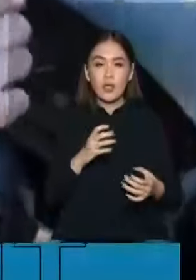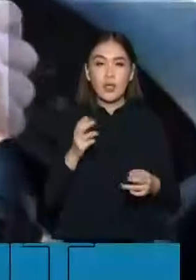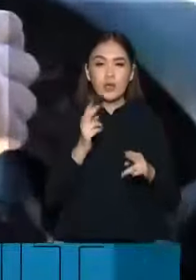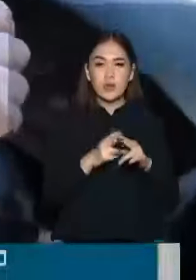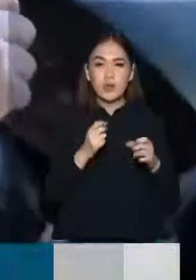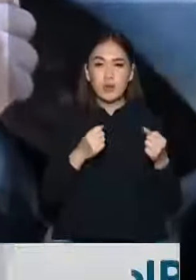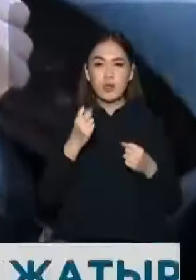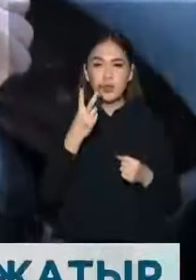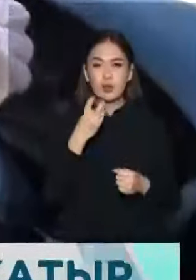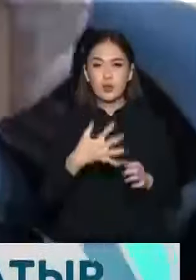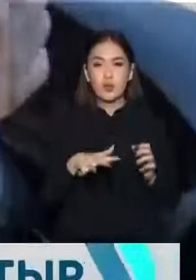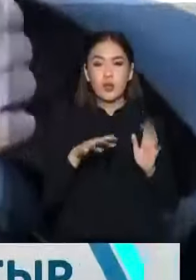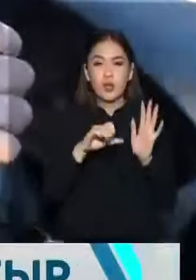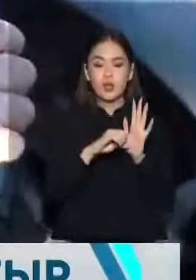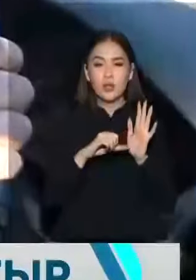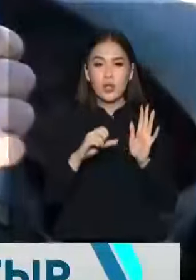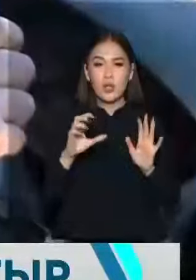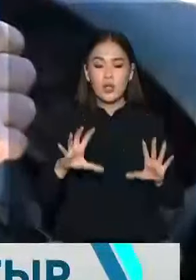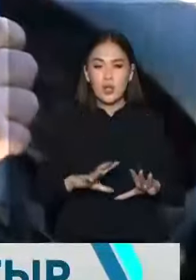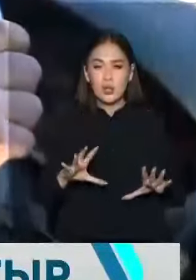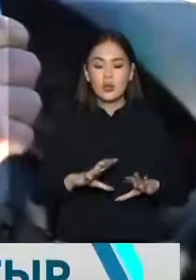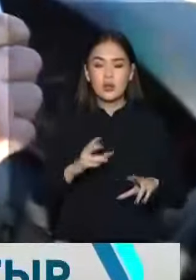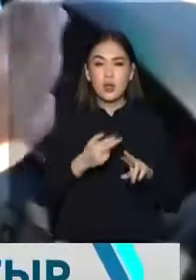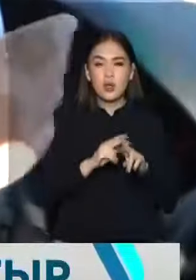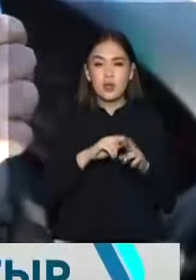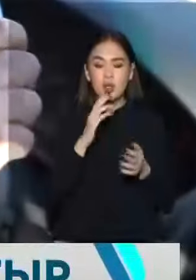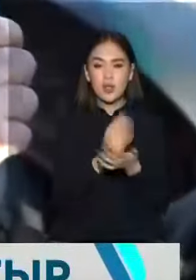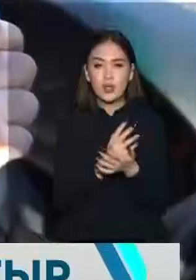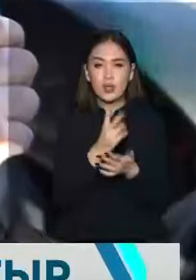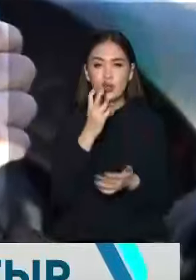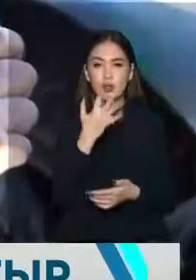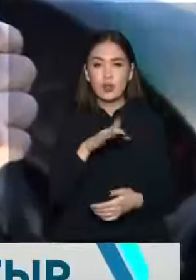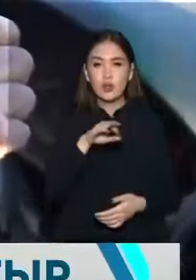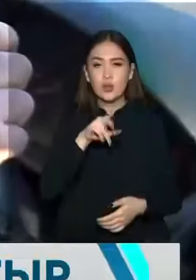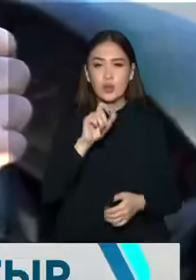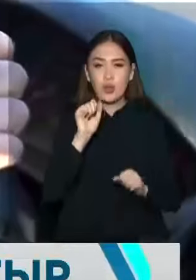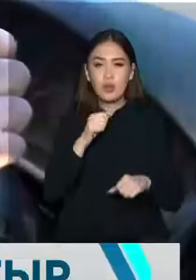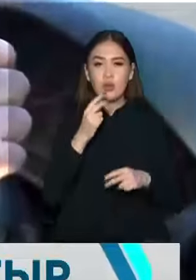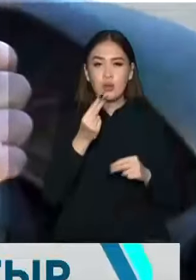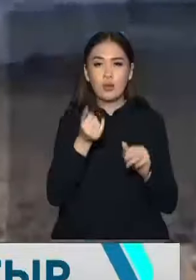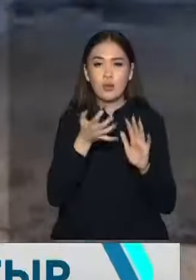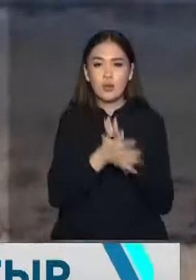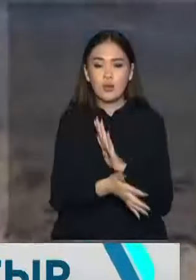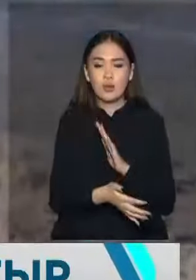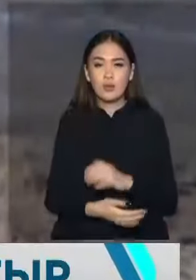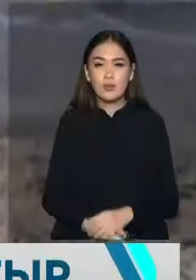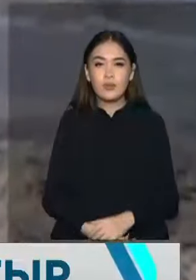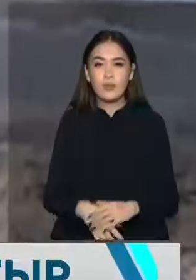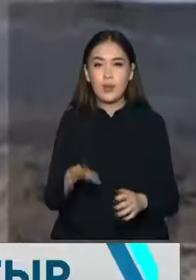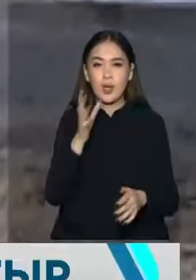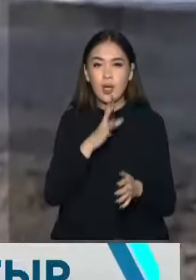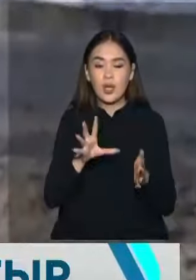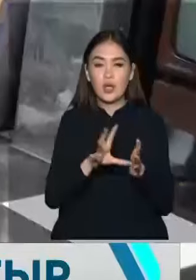250 ватттың күші бар. 100 шақырым жолға шамамен 250 теңгенің шығынын қажет етеді.